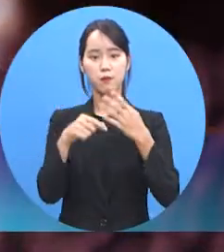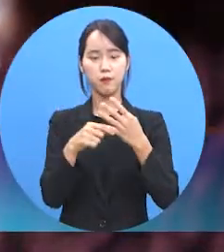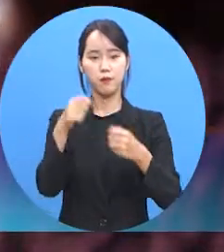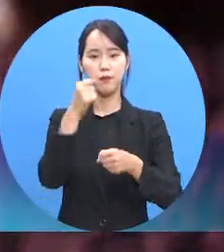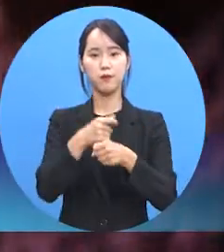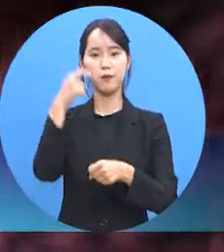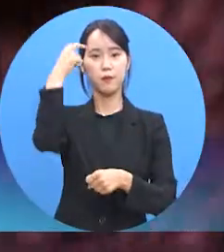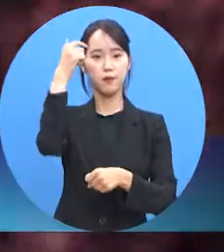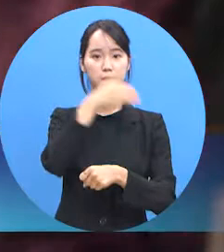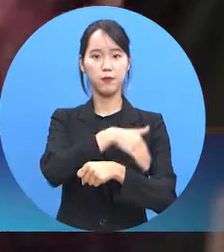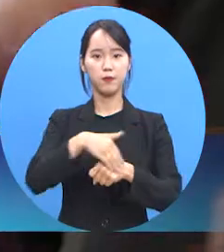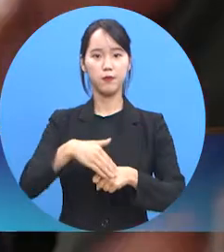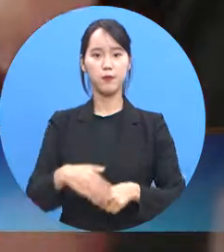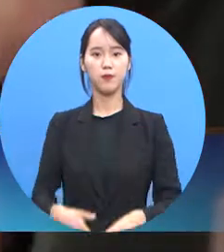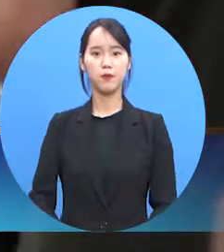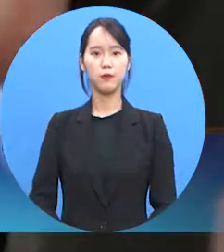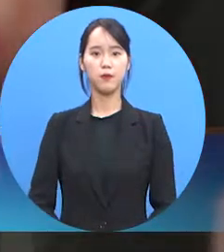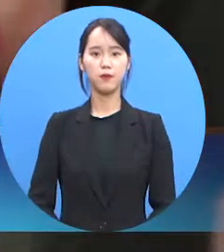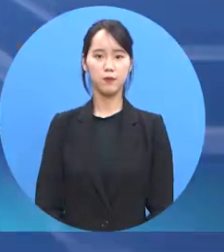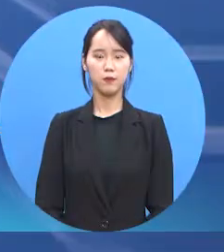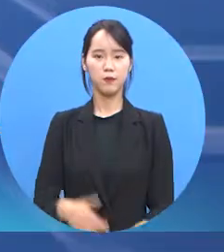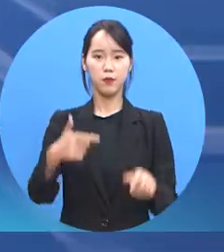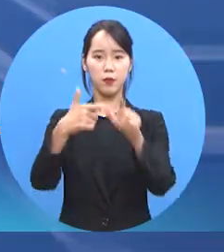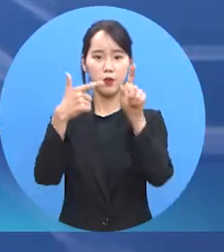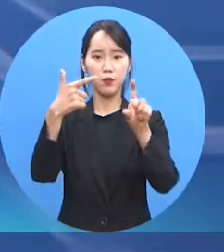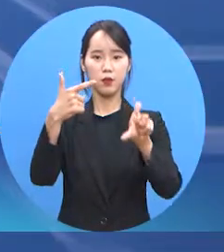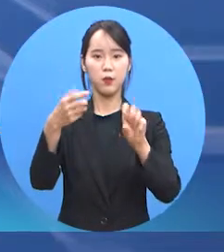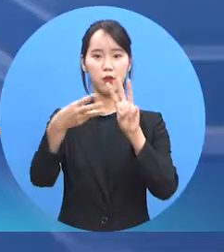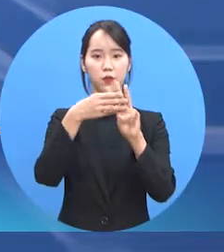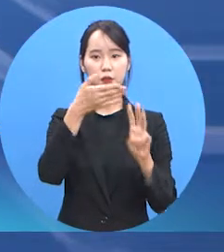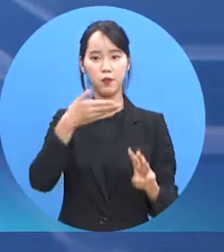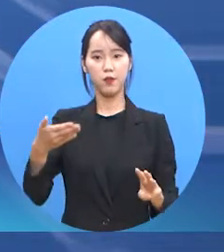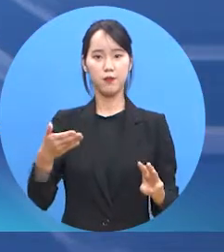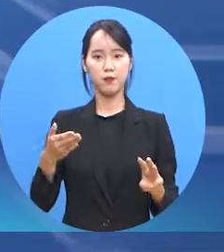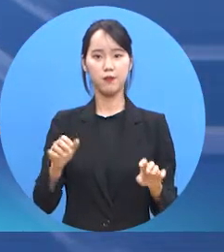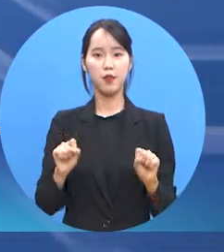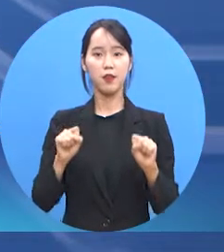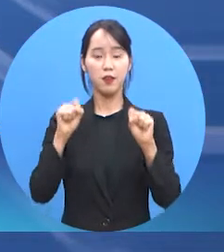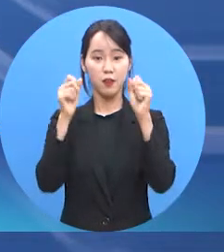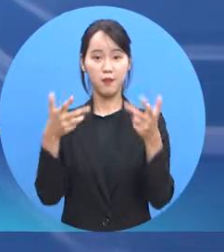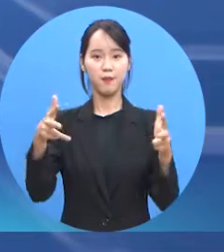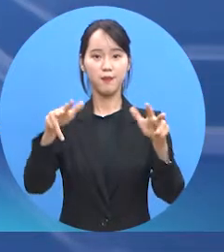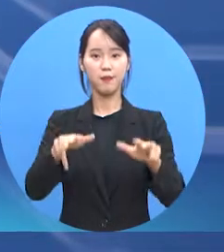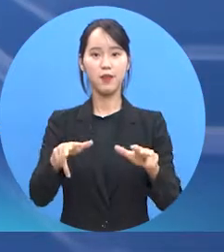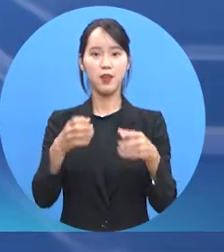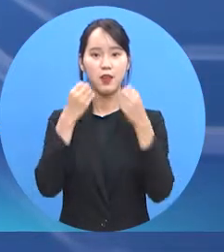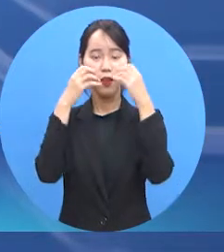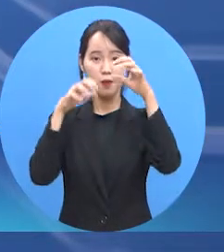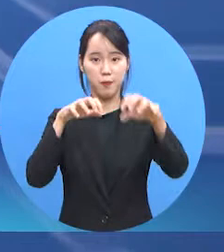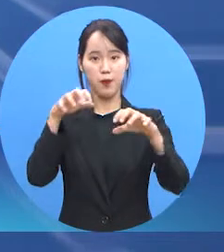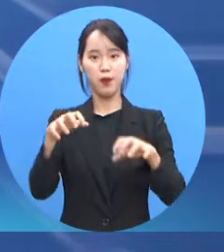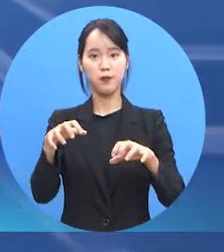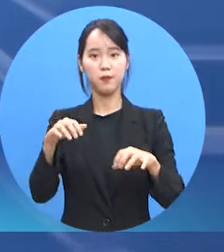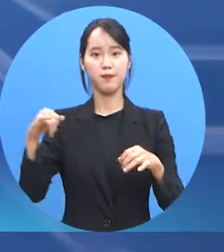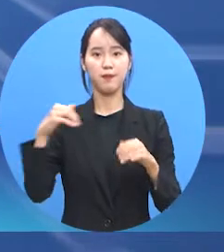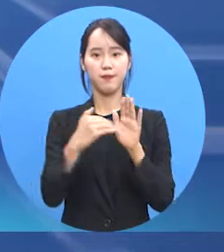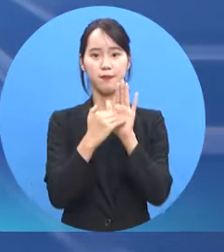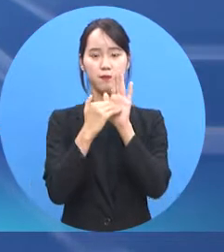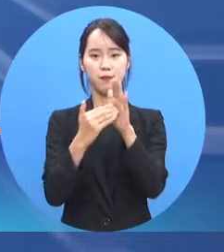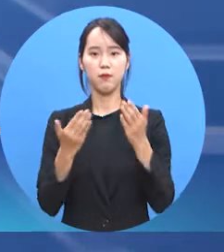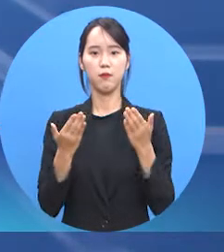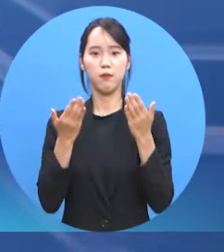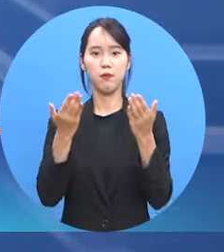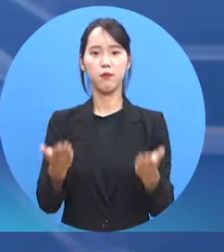있는 프로그램을 개발할 계획입니다. 6월 15일 중랑천 제1체육공원에서 새마을